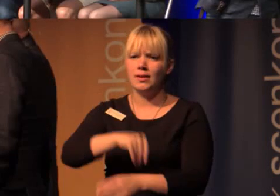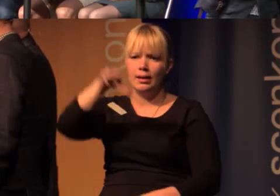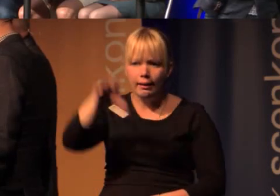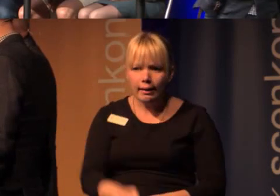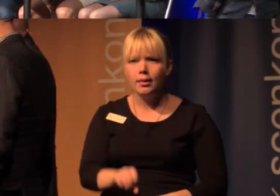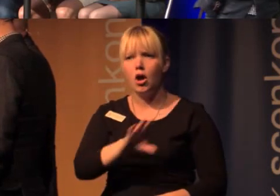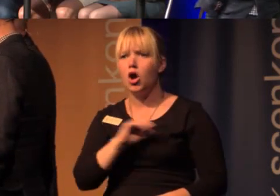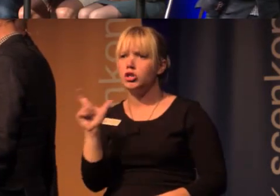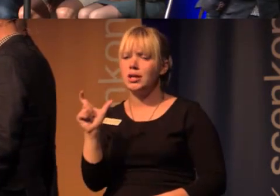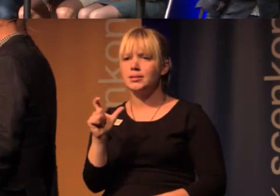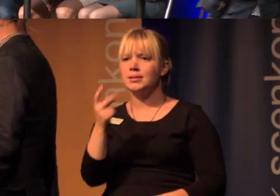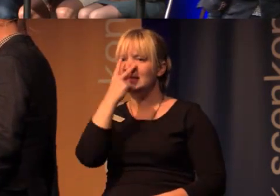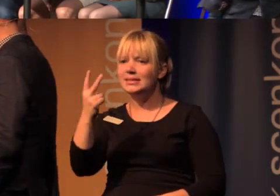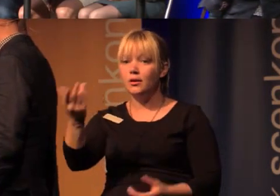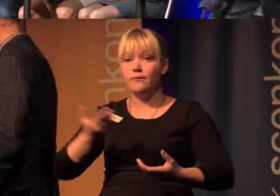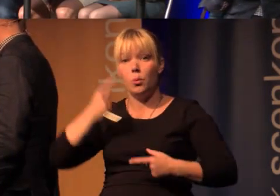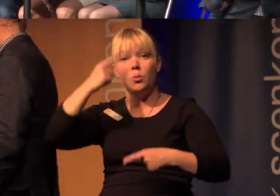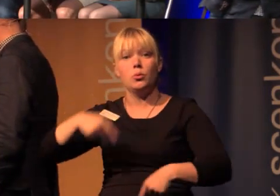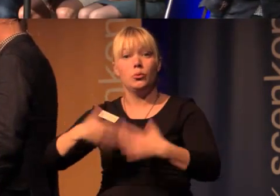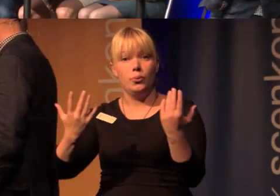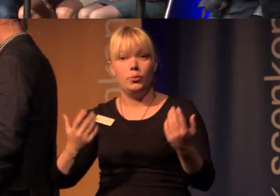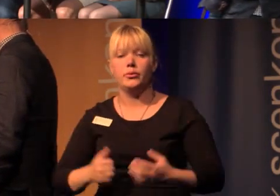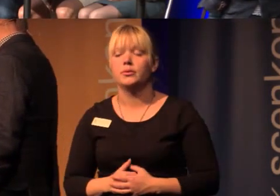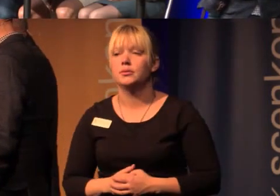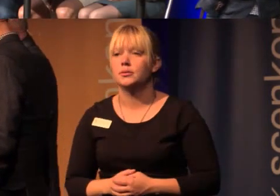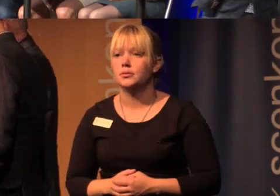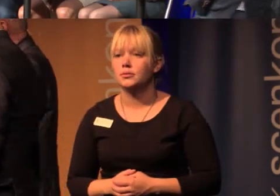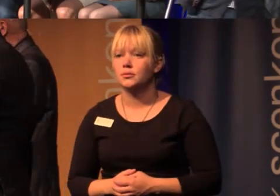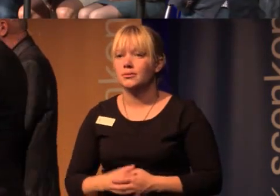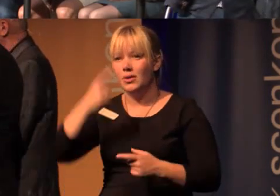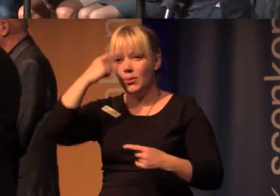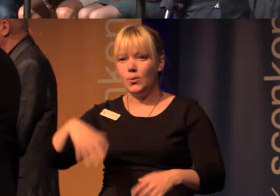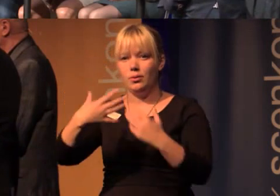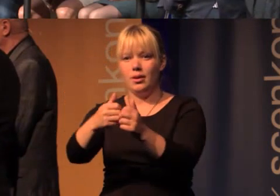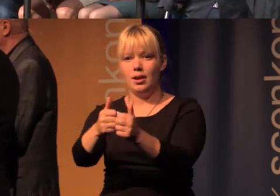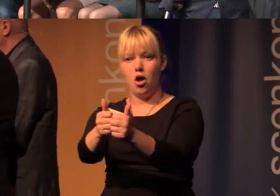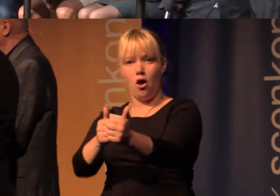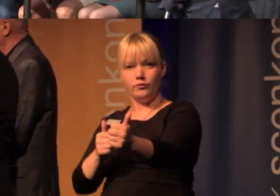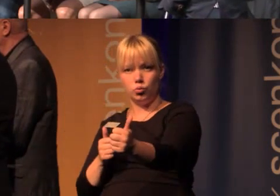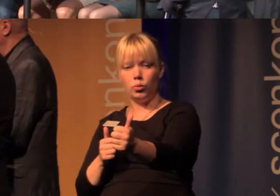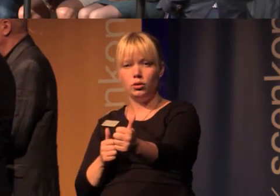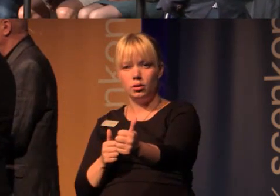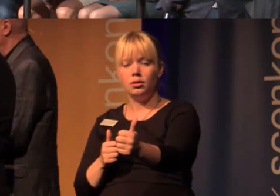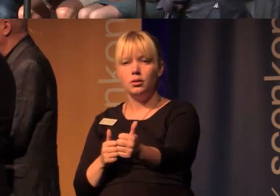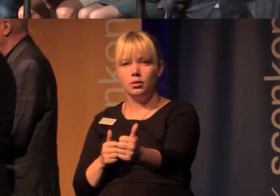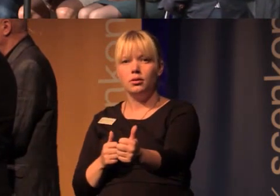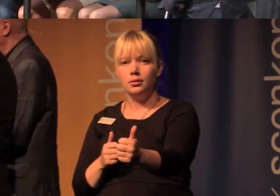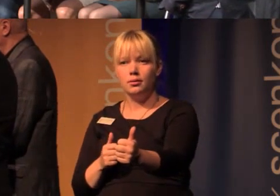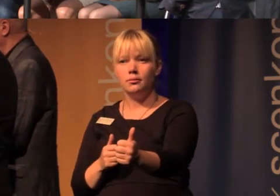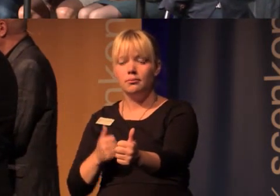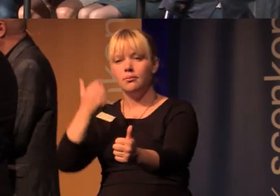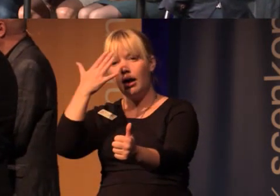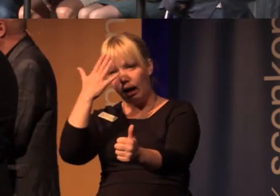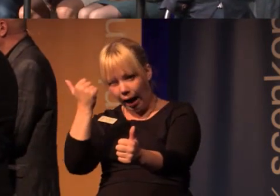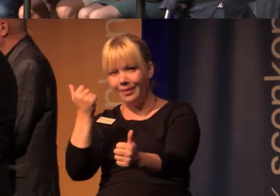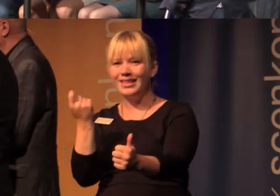möjlighet att ta del av kultur. Och jag tror också för att det kulturella avståndet blir då, kan i det här fallet också hänröras